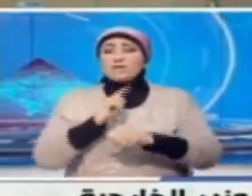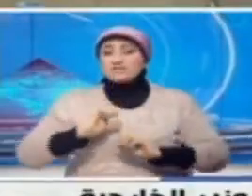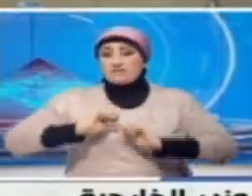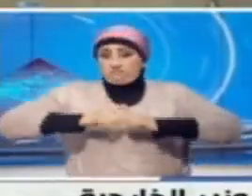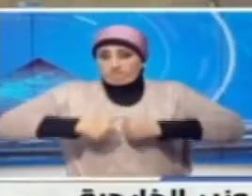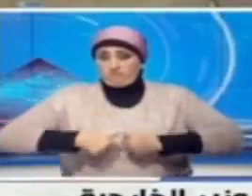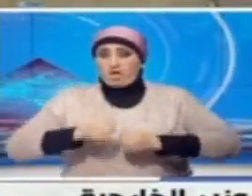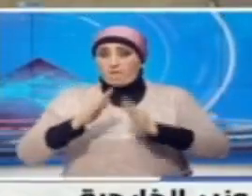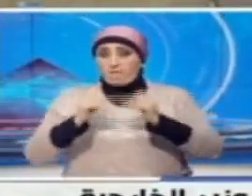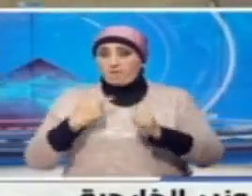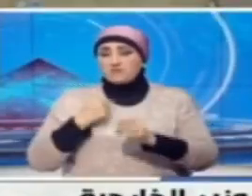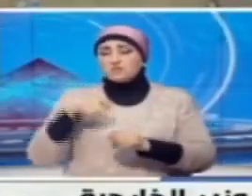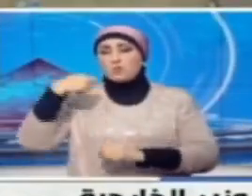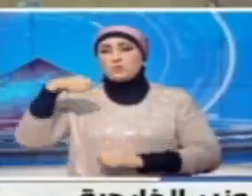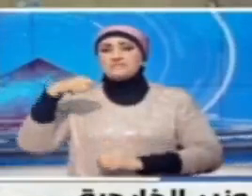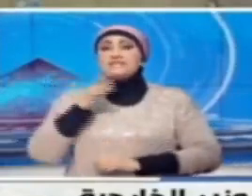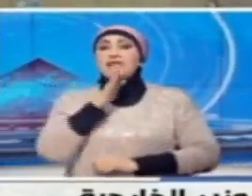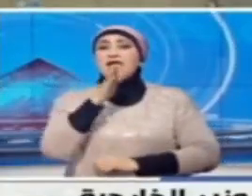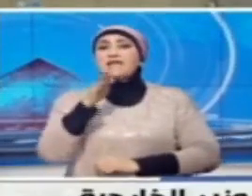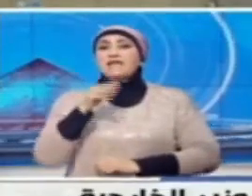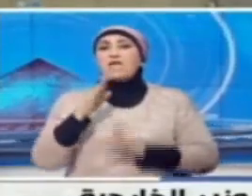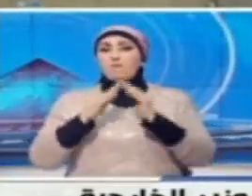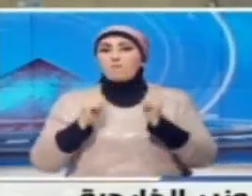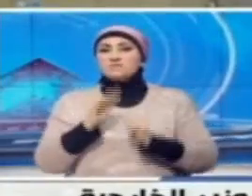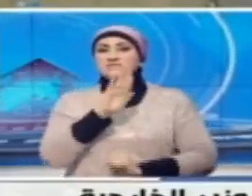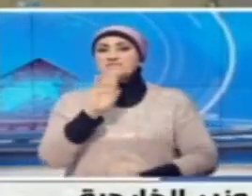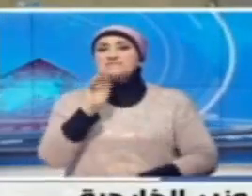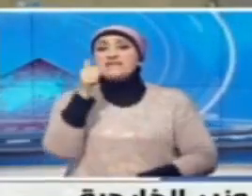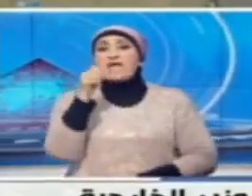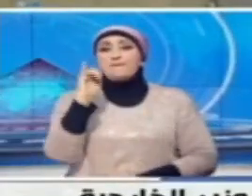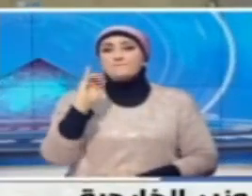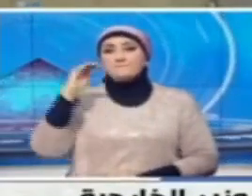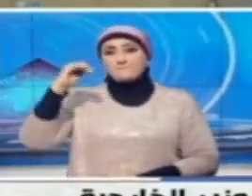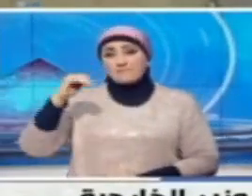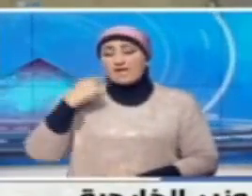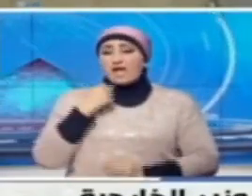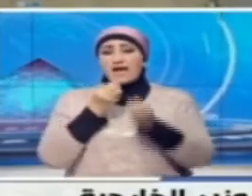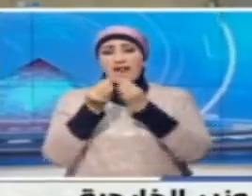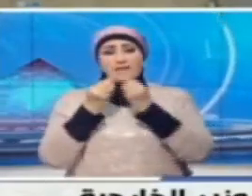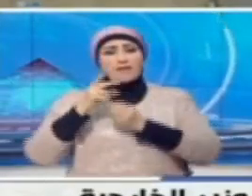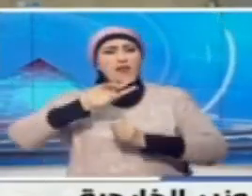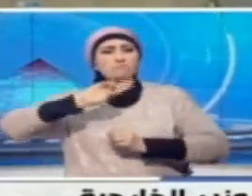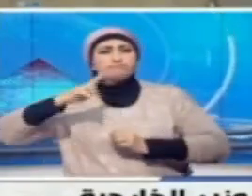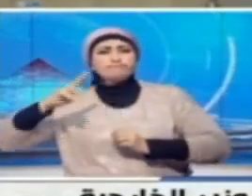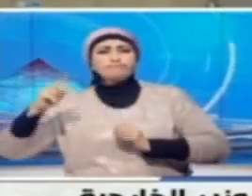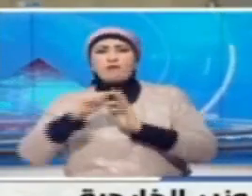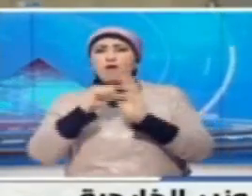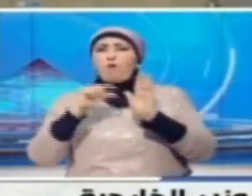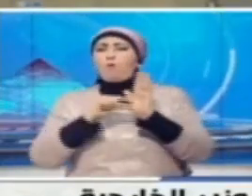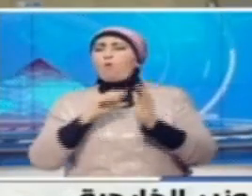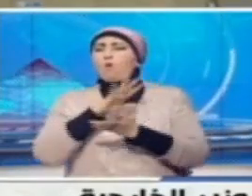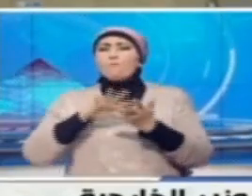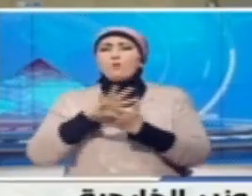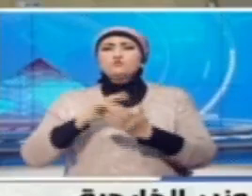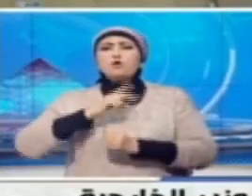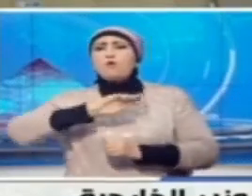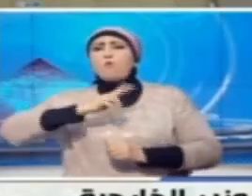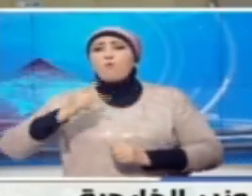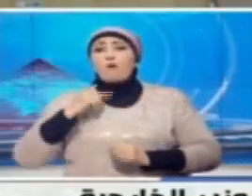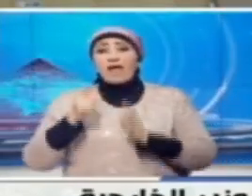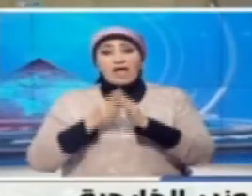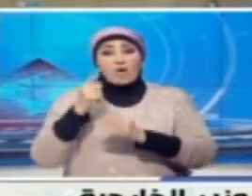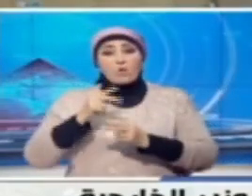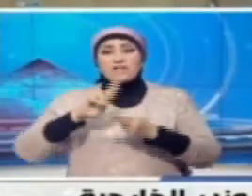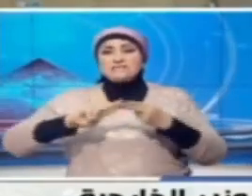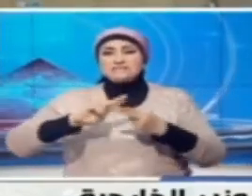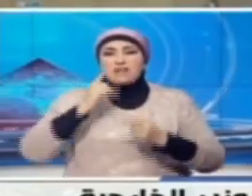تستمر يومين وزير الخارجية سامح شكري. تتناول القمة مختلف القضايا المطروحة على الساحة القارية بينها حالة السلم